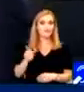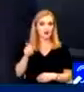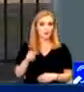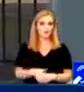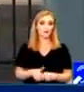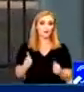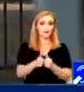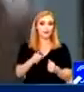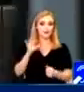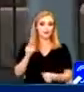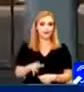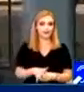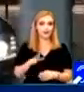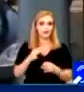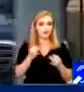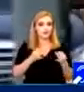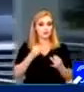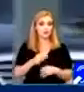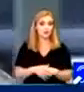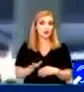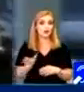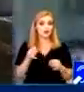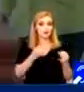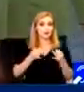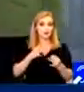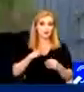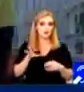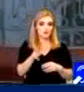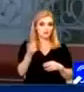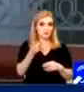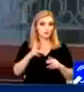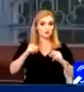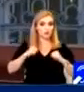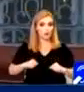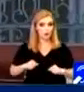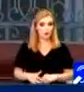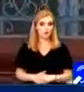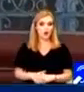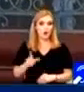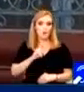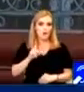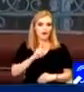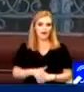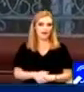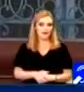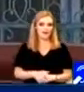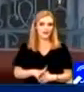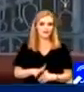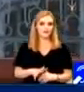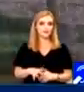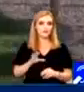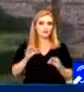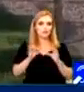de lângă Berlin, a fost prima dintre cei doi lideri după anexarea Crimeei de către Rusia. Nu s-a ajuns la niciun progres pe temele